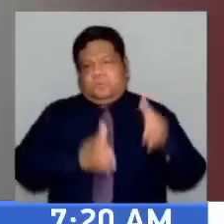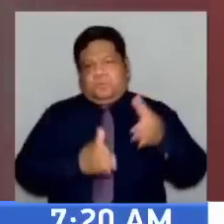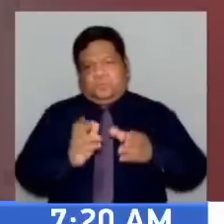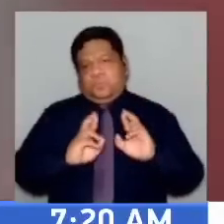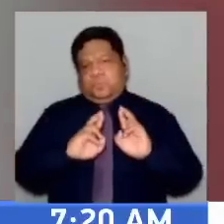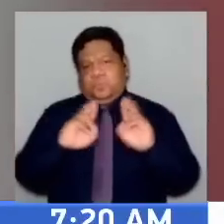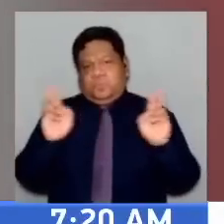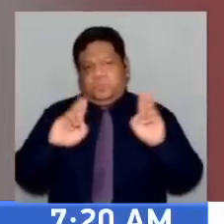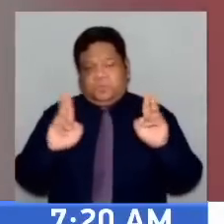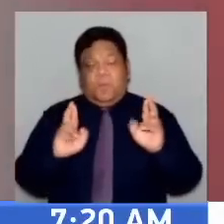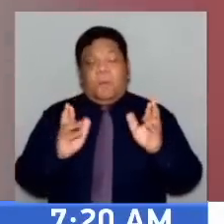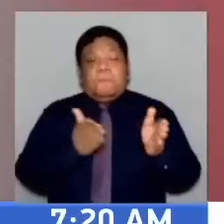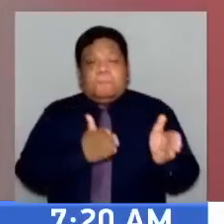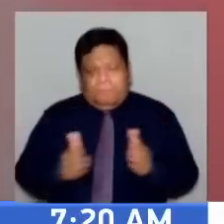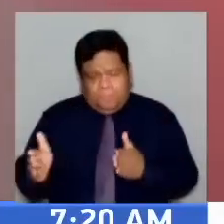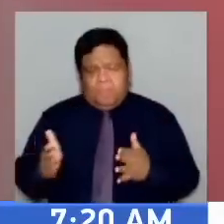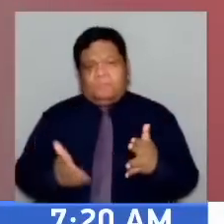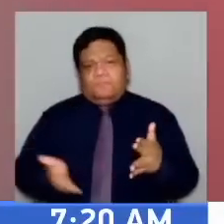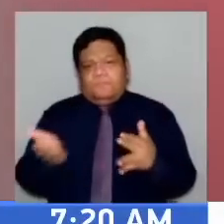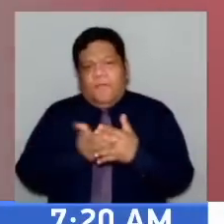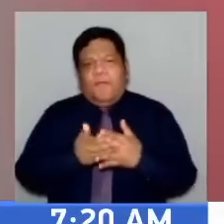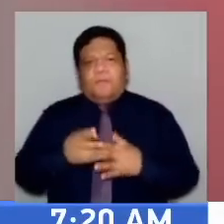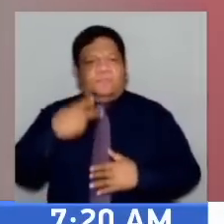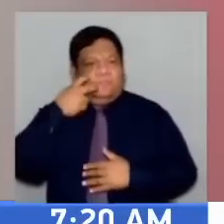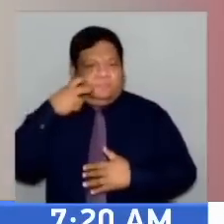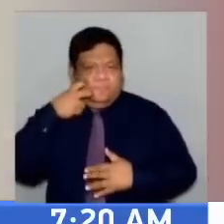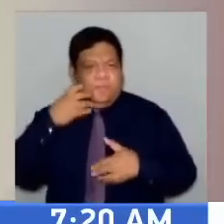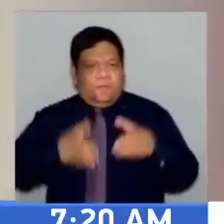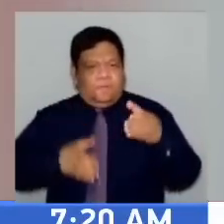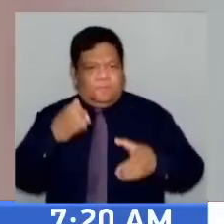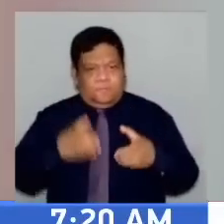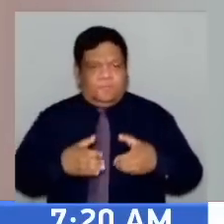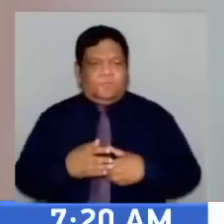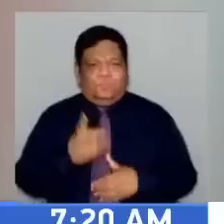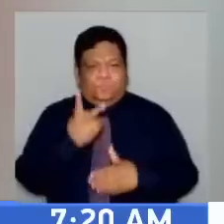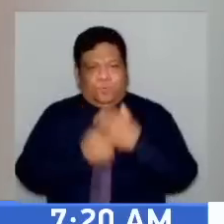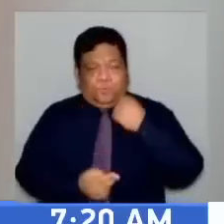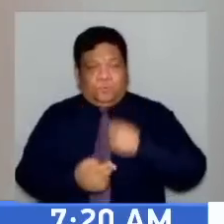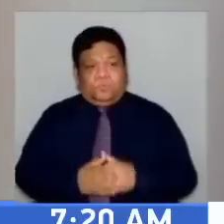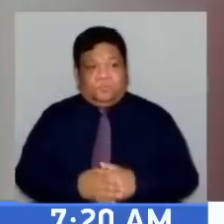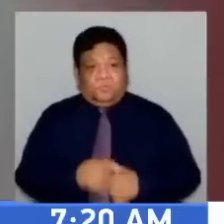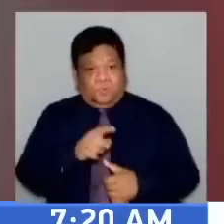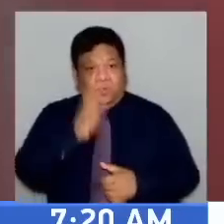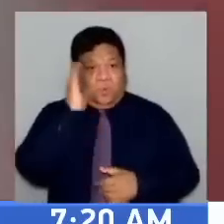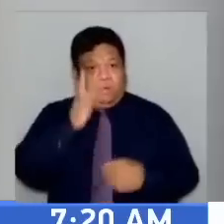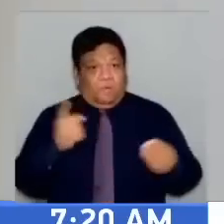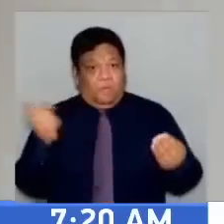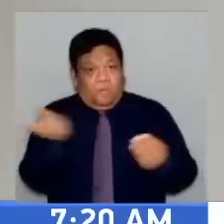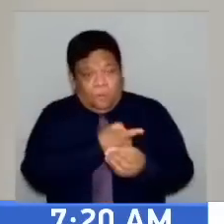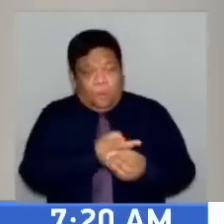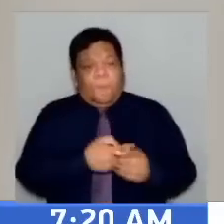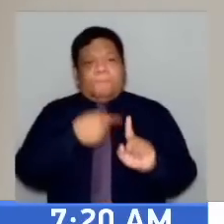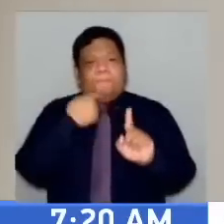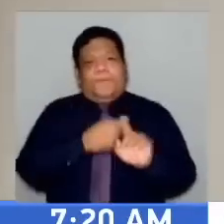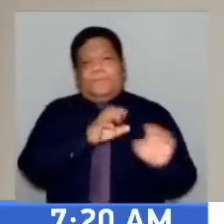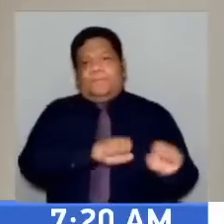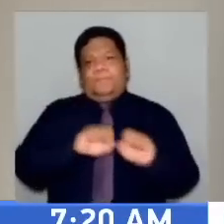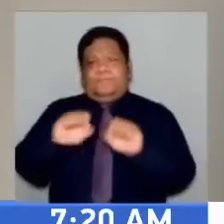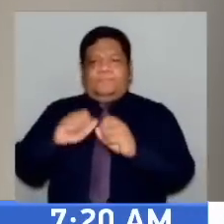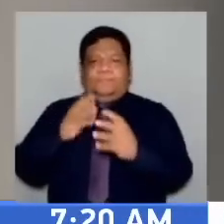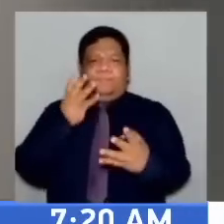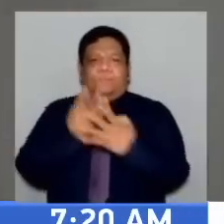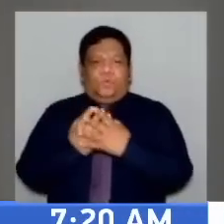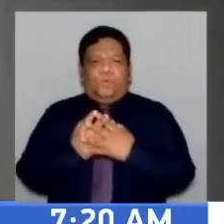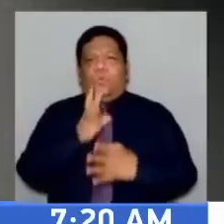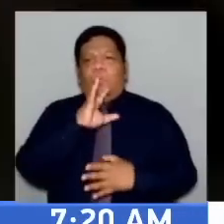maghain ng kasong kriminal laban sa kanila. Hindi lang daw sila masisibak sa serbisyo, mapapakulong din daw ang mga sangkot na personnel na